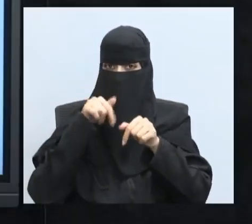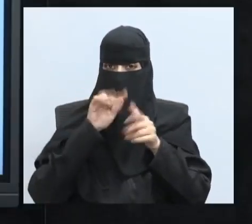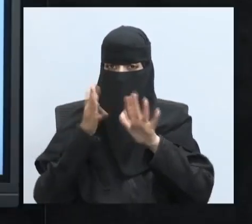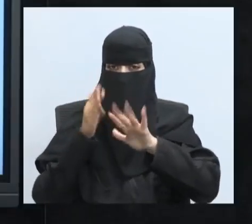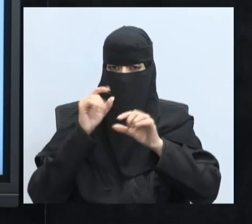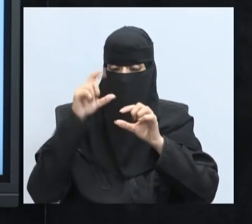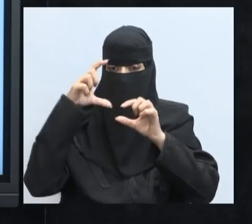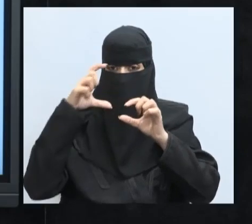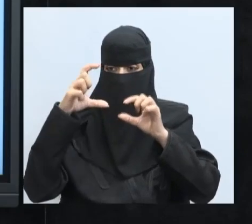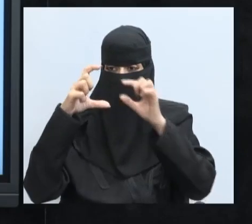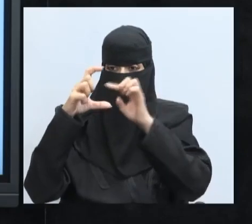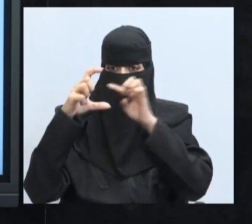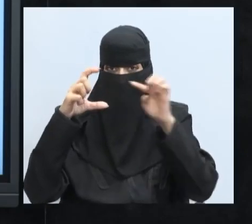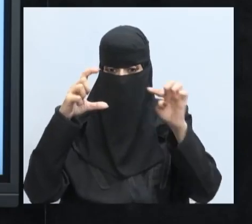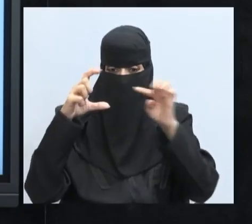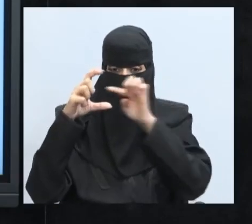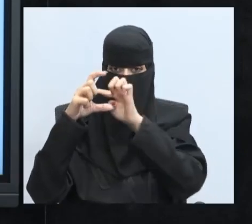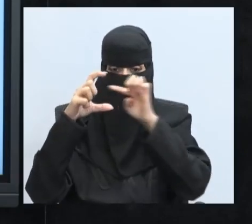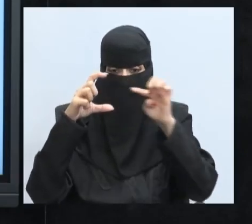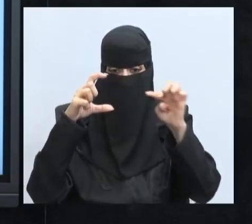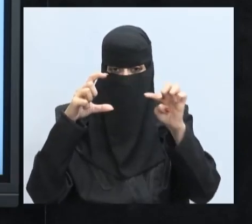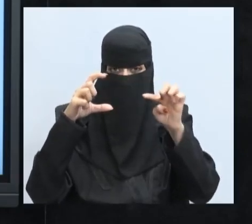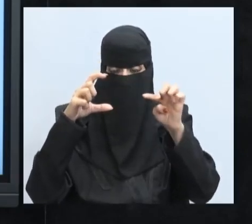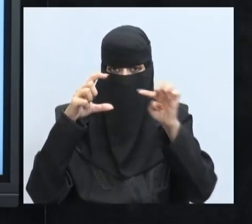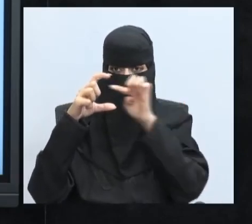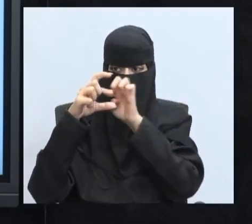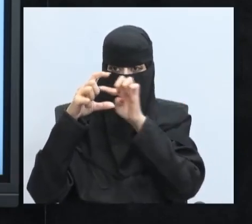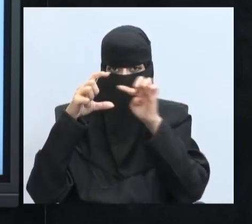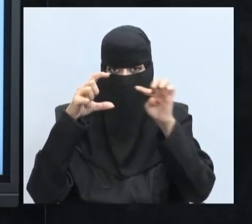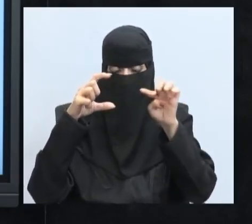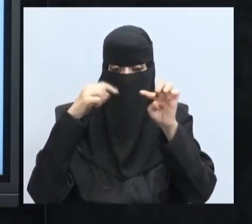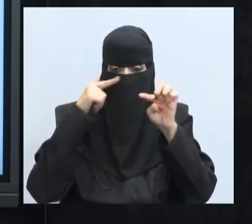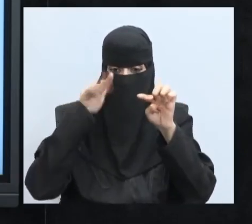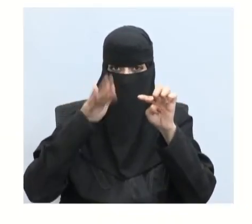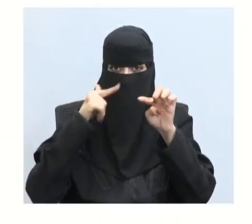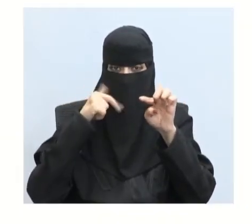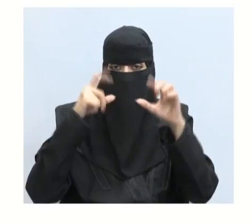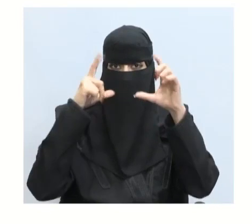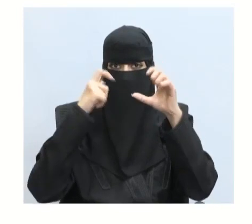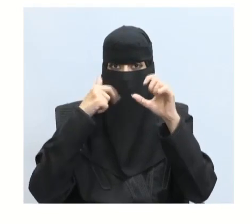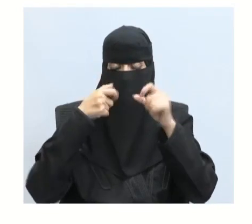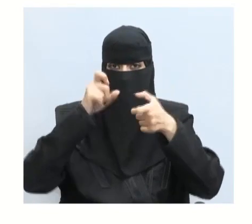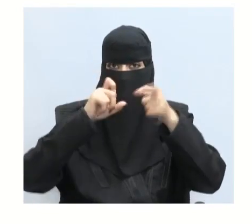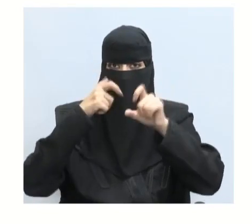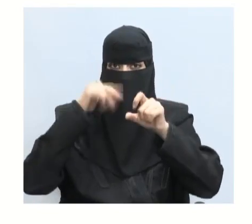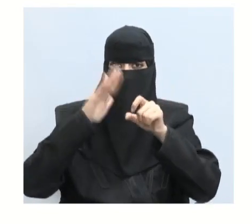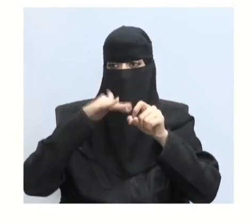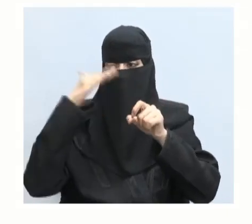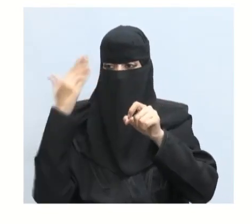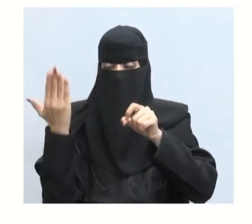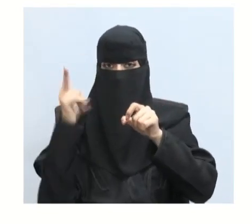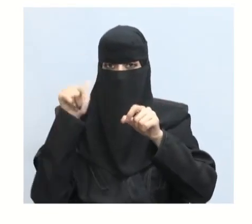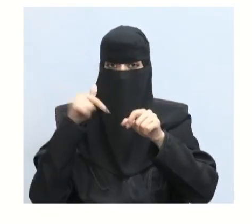بين البؤره وقطب المراه بين ام واف سنجد ان الصوره تتكون في الجانب